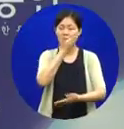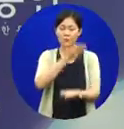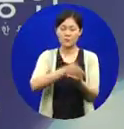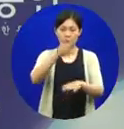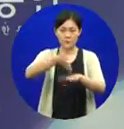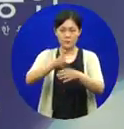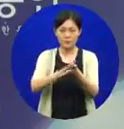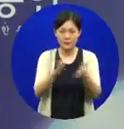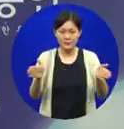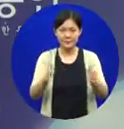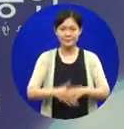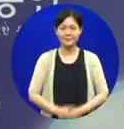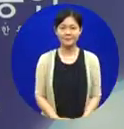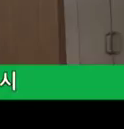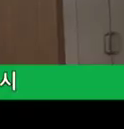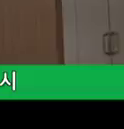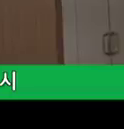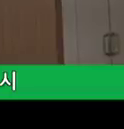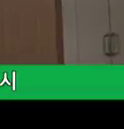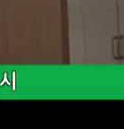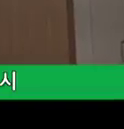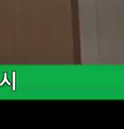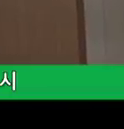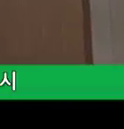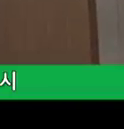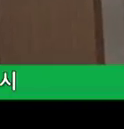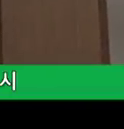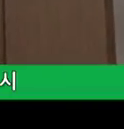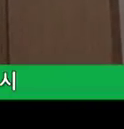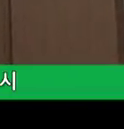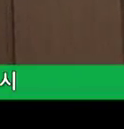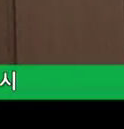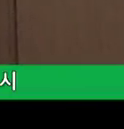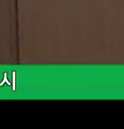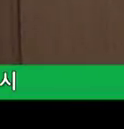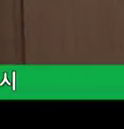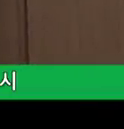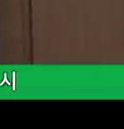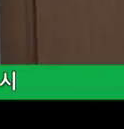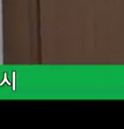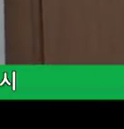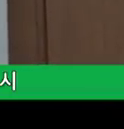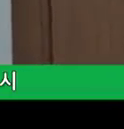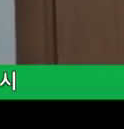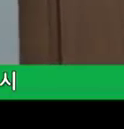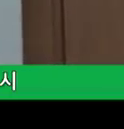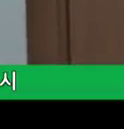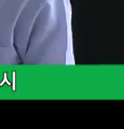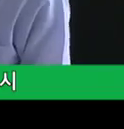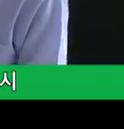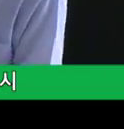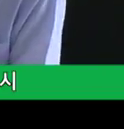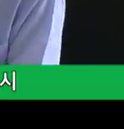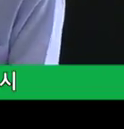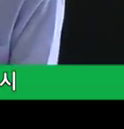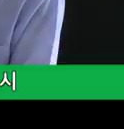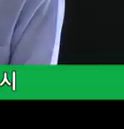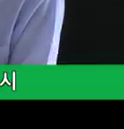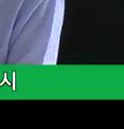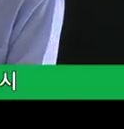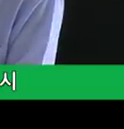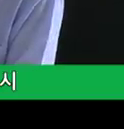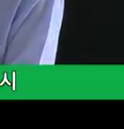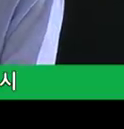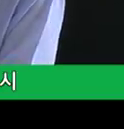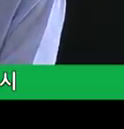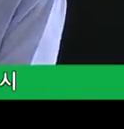먼저 주요 뉴스 함께 보시죠. 용인시가 경관도시로 거듭납니다. 경관위원회를 구성하고 도시 경관관리에